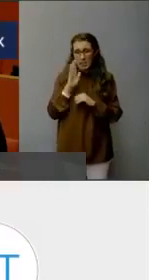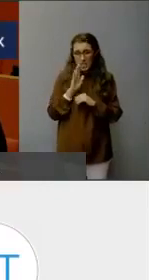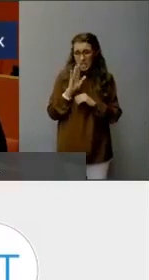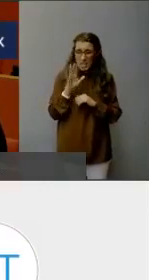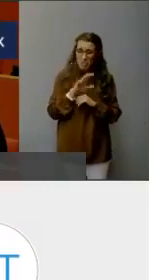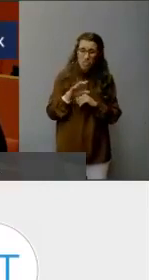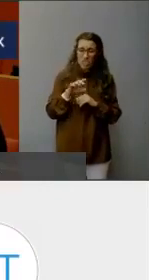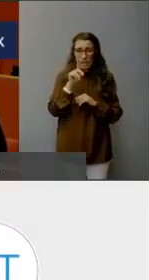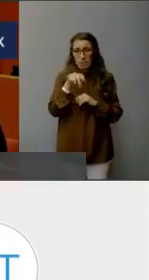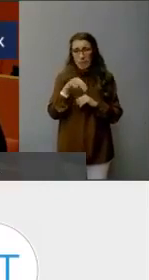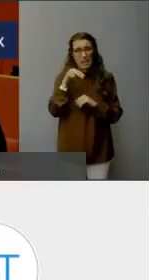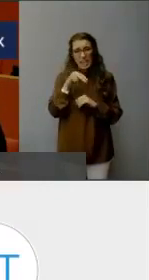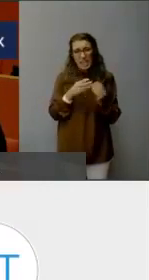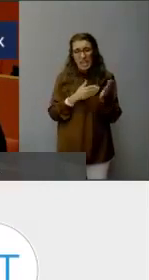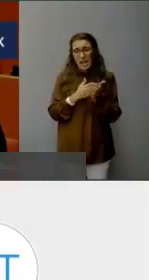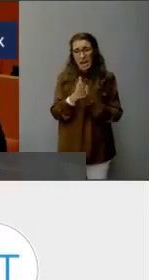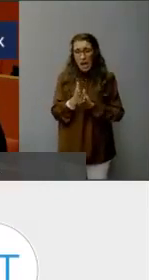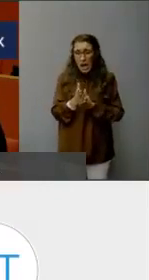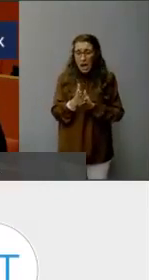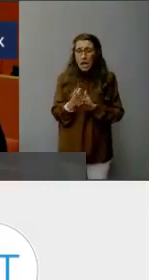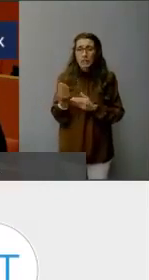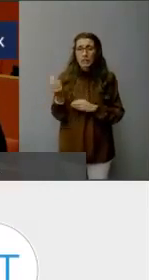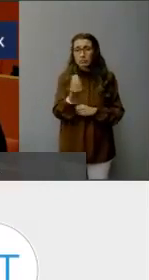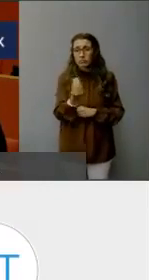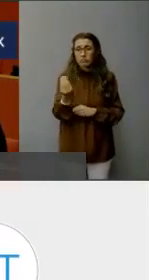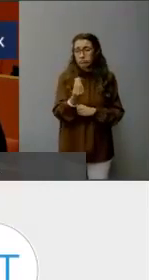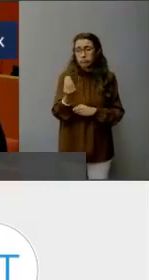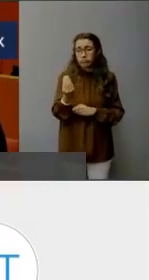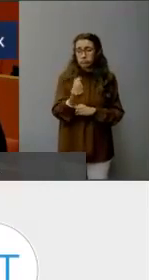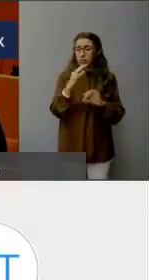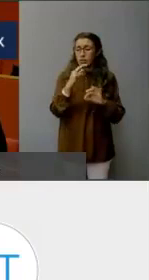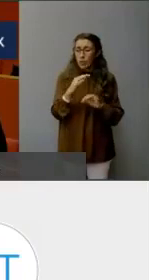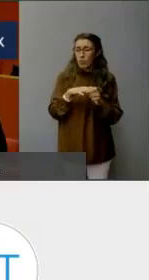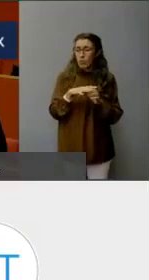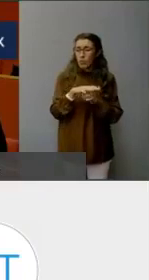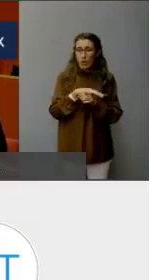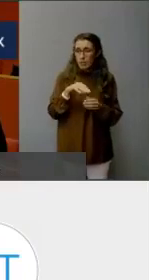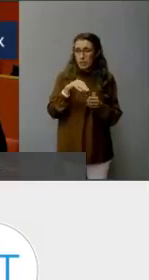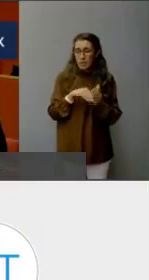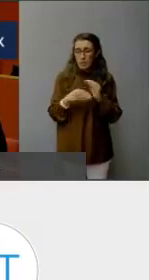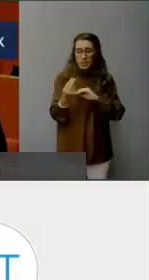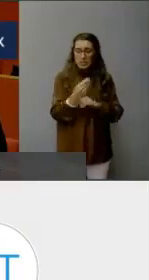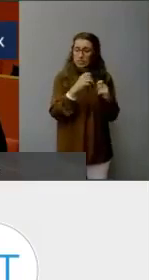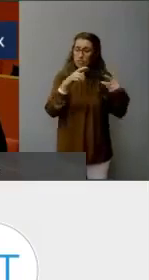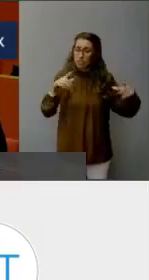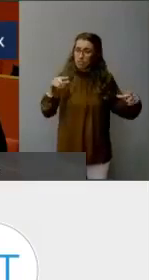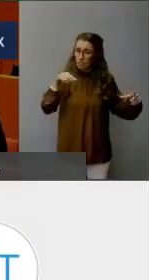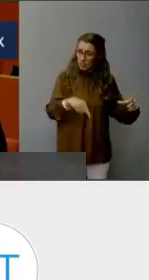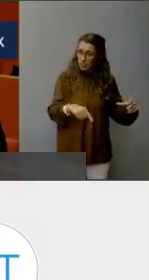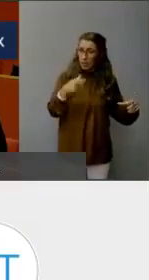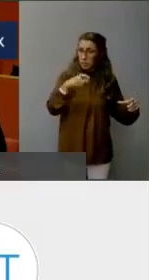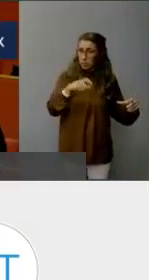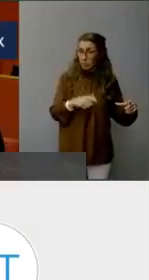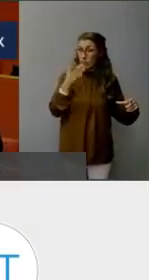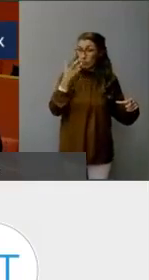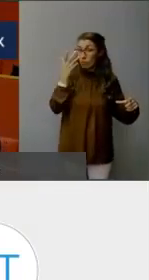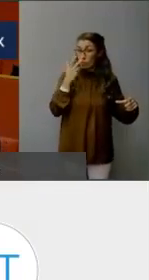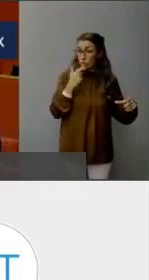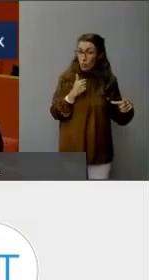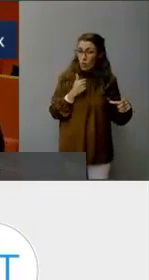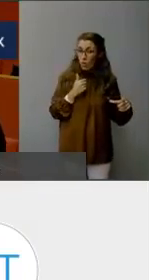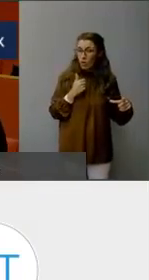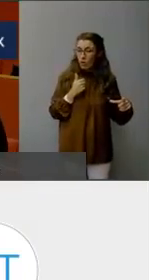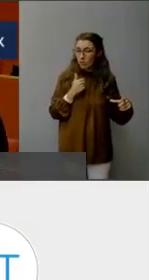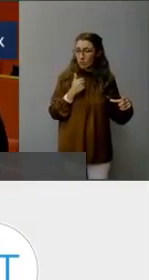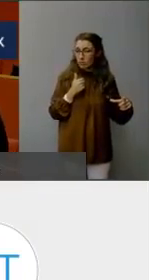ininterrottamente protagonista della città ne ha voluto mantenere alti da queste dall'altra sponda dell'oceano soprattutto